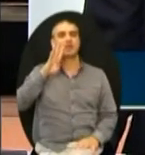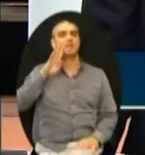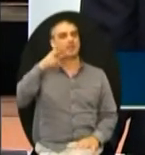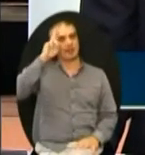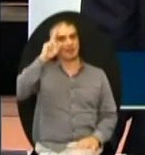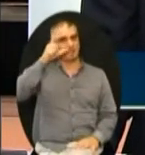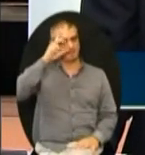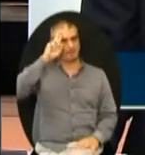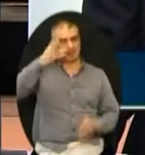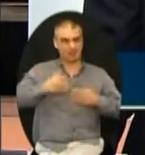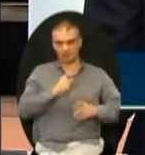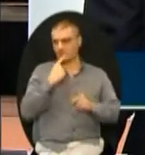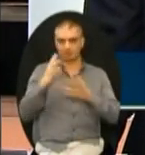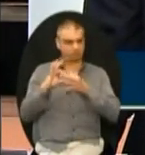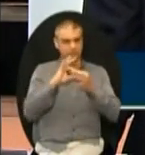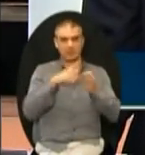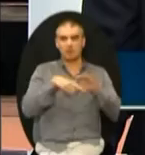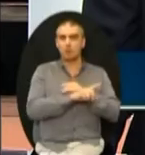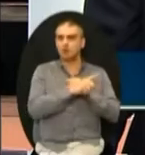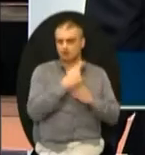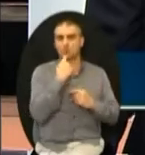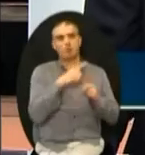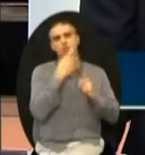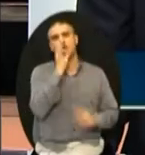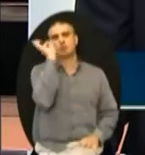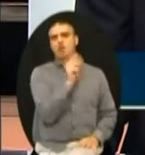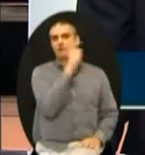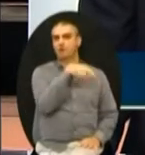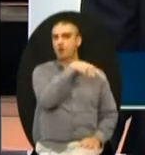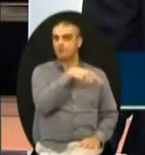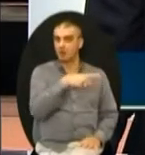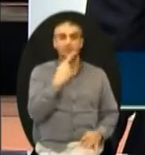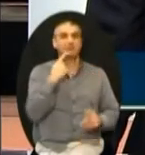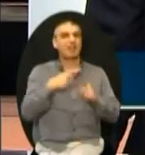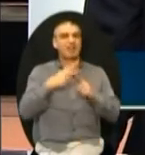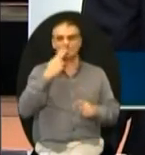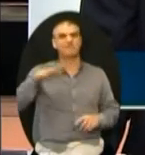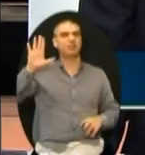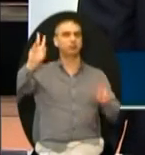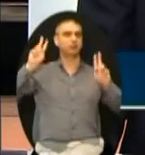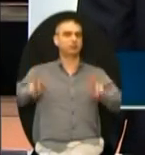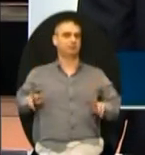בגין, הרפרור הזה לבוגדים הוא רפרור שמתיר דמם של אנשים, זה רפרור פשיסטי מובהק,